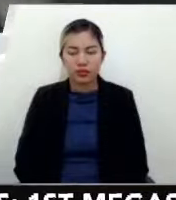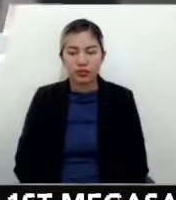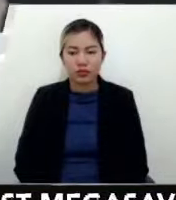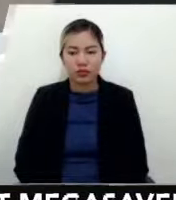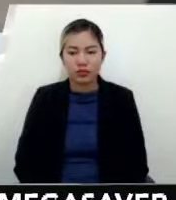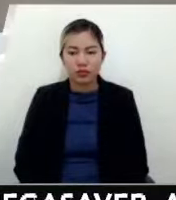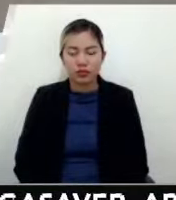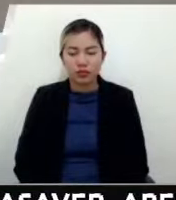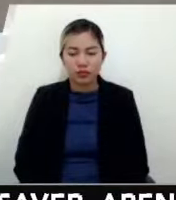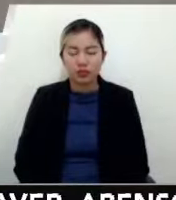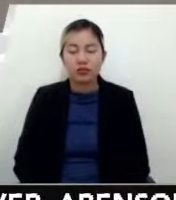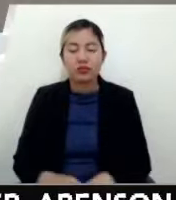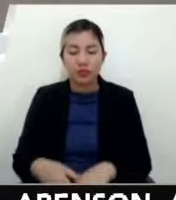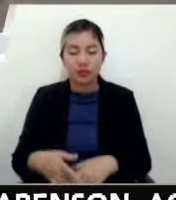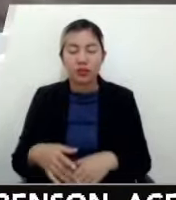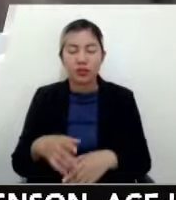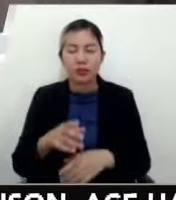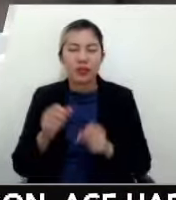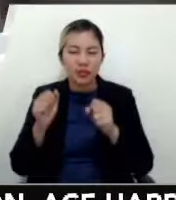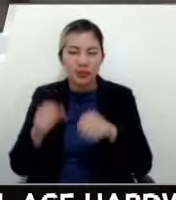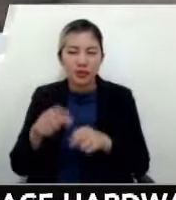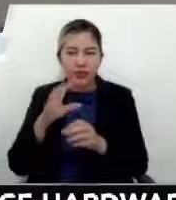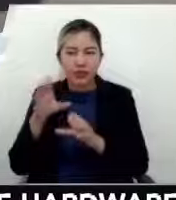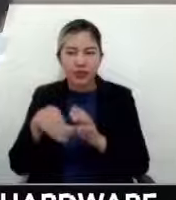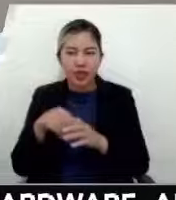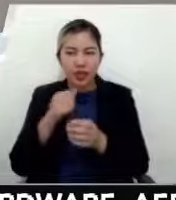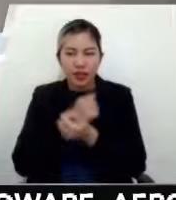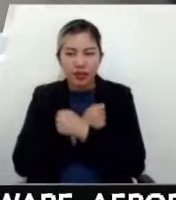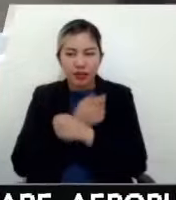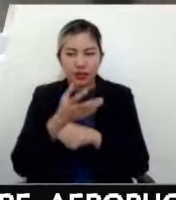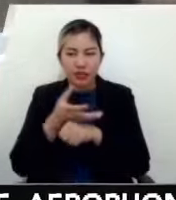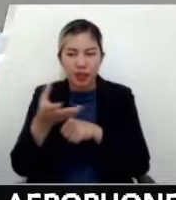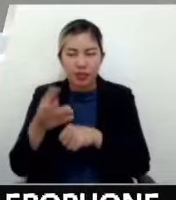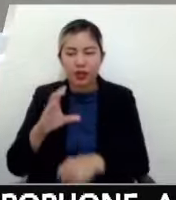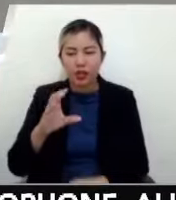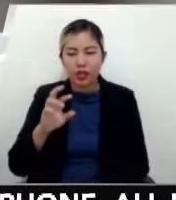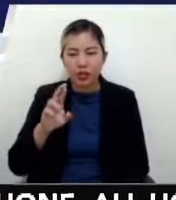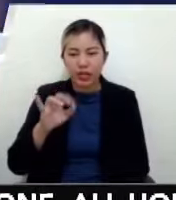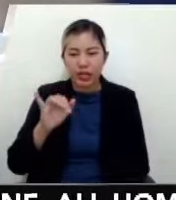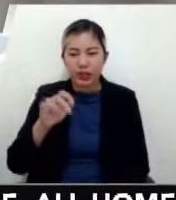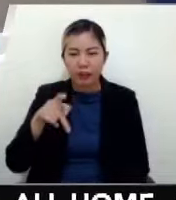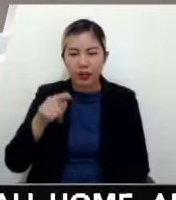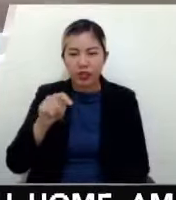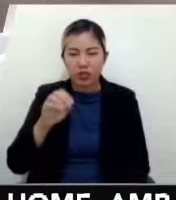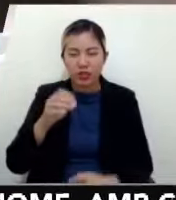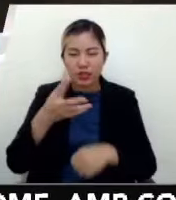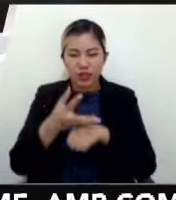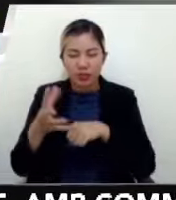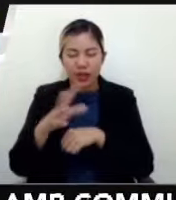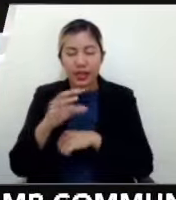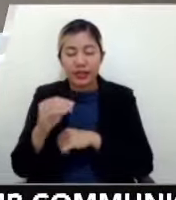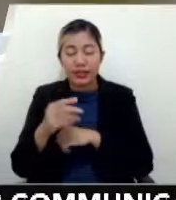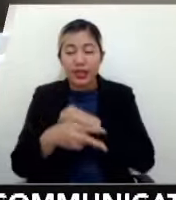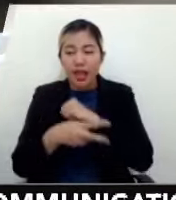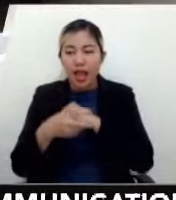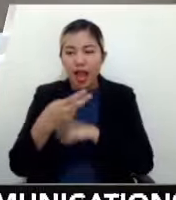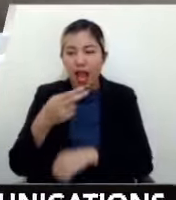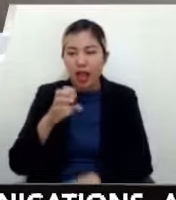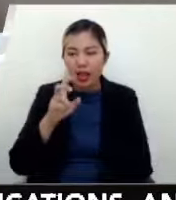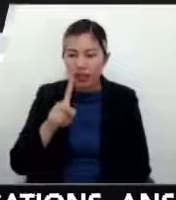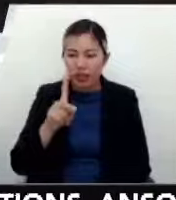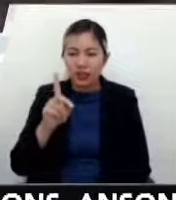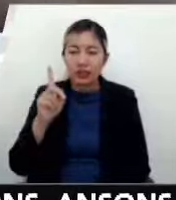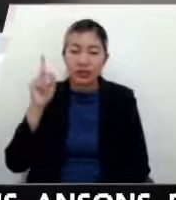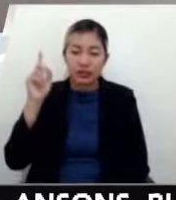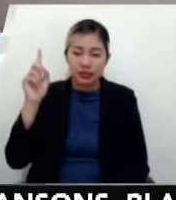Hinihinalang sangkot sa love scam, crypto scam at pangahack ang 17 dayuhang naaresto sa isang gusali sa Makati City. Merong